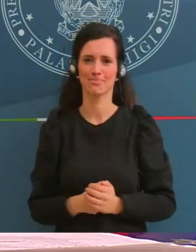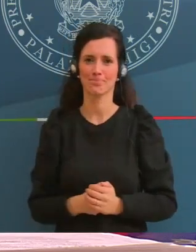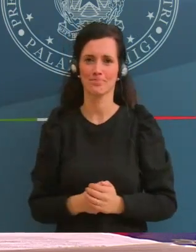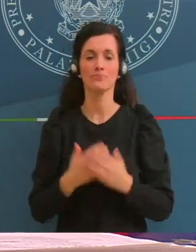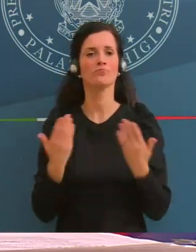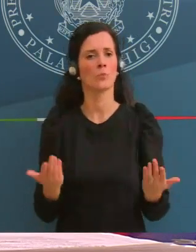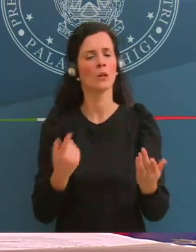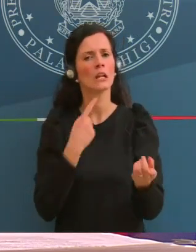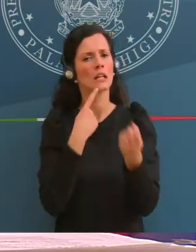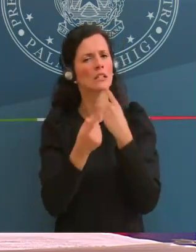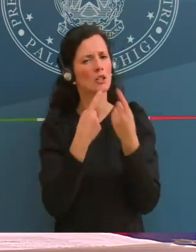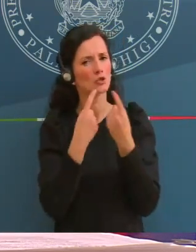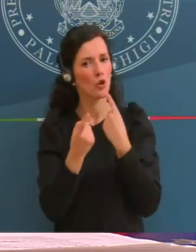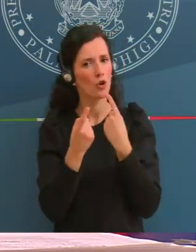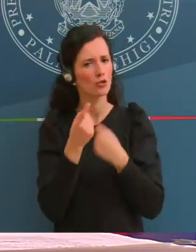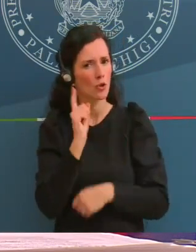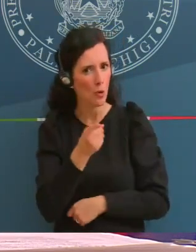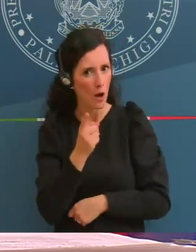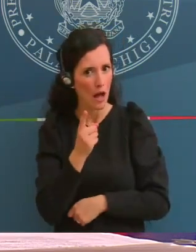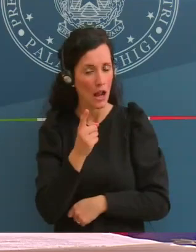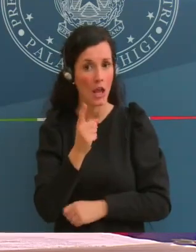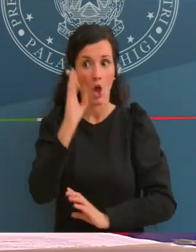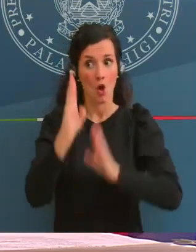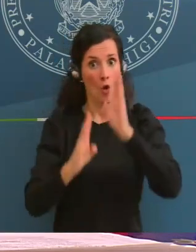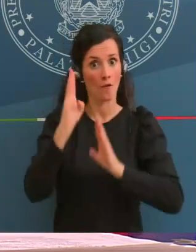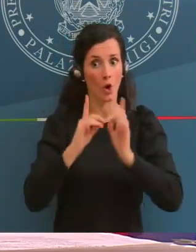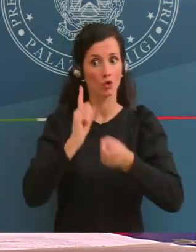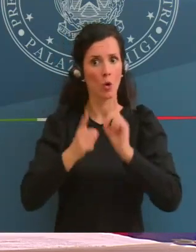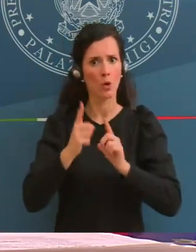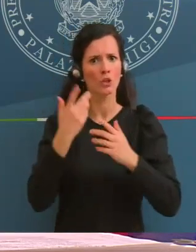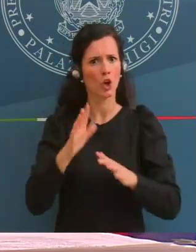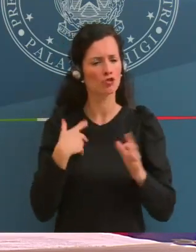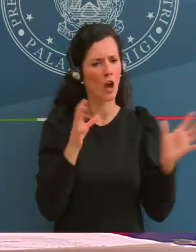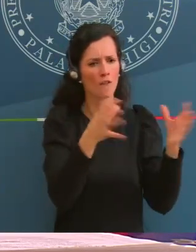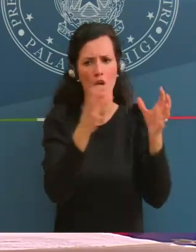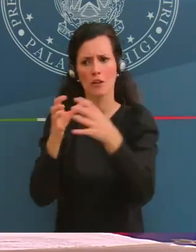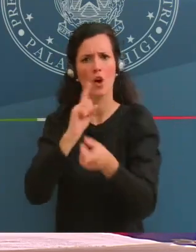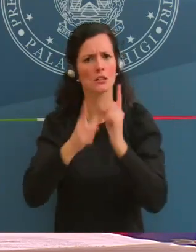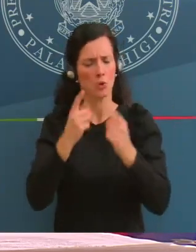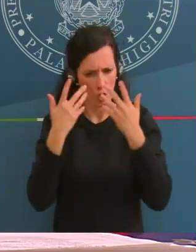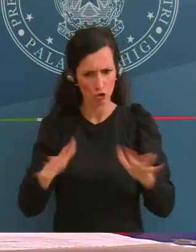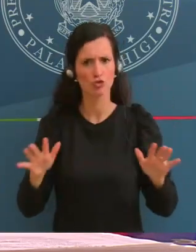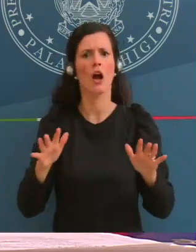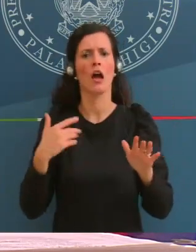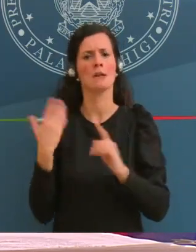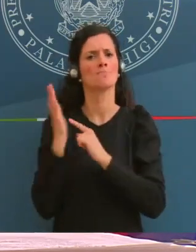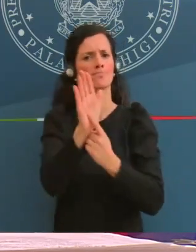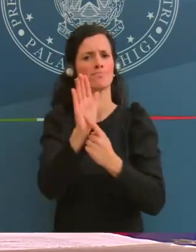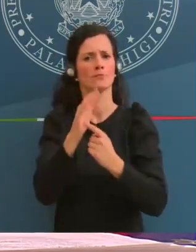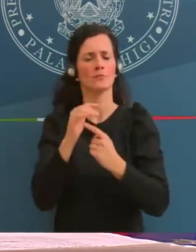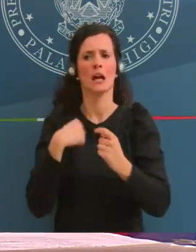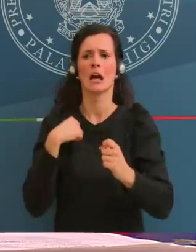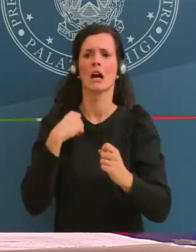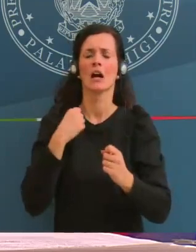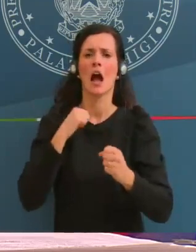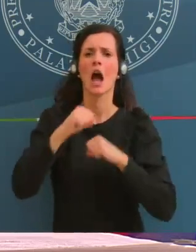governo poi se qualche forza politica dovesse chiedermi delle valutazioni per quanto riguarda la composizione della squadra io